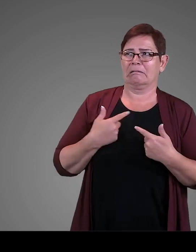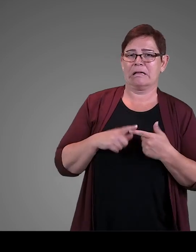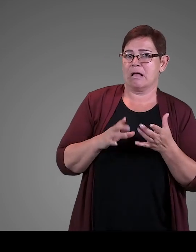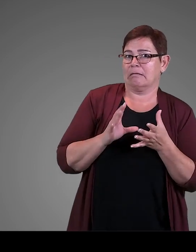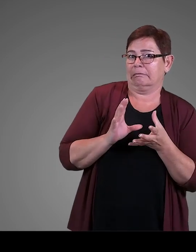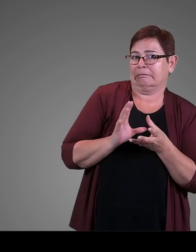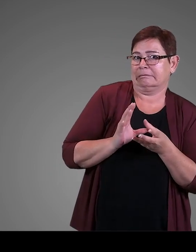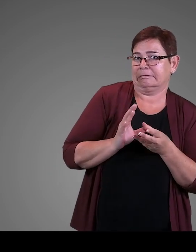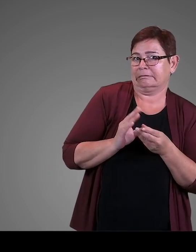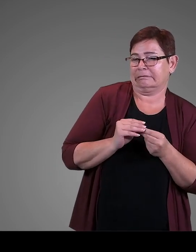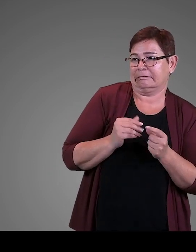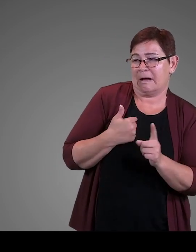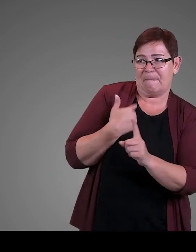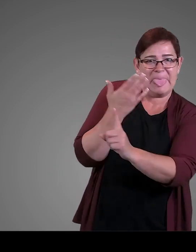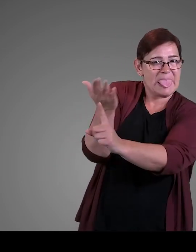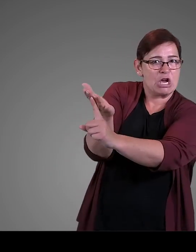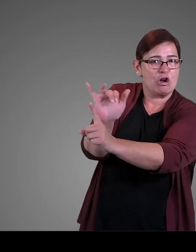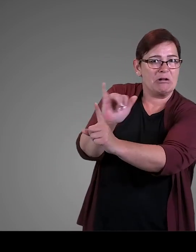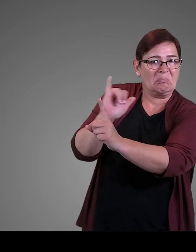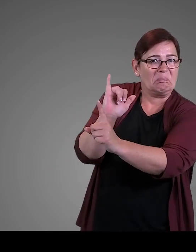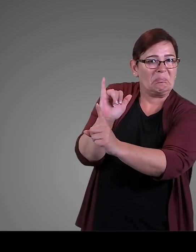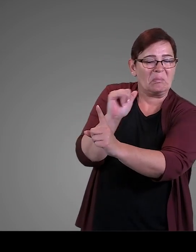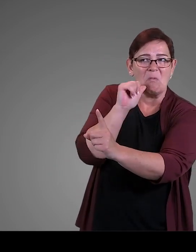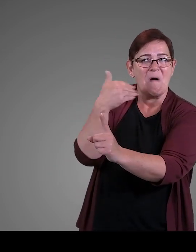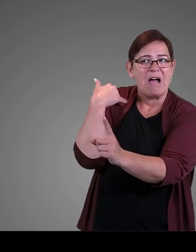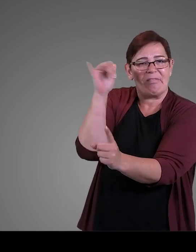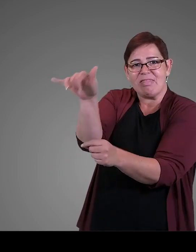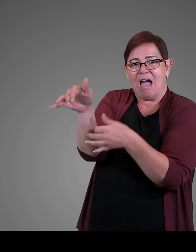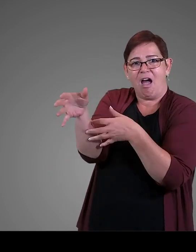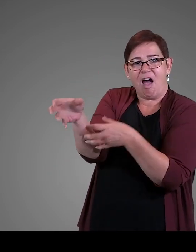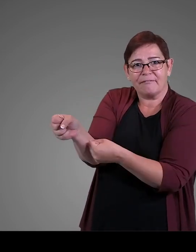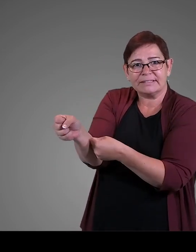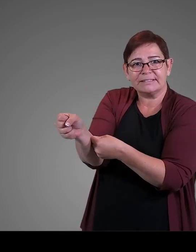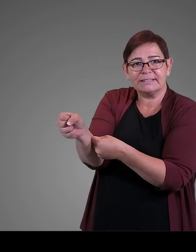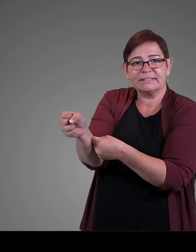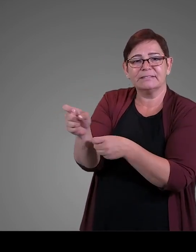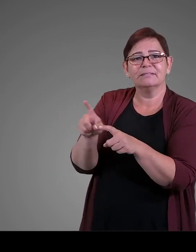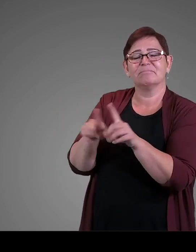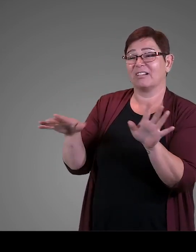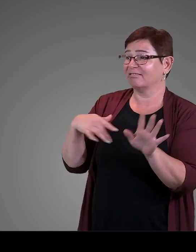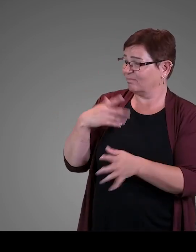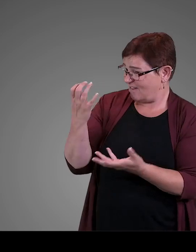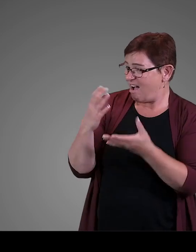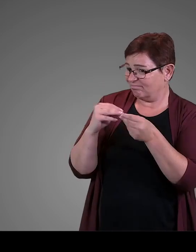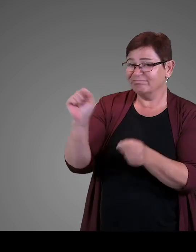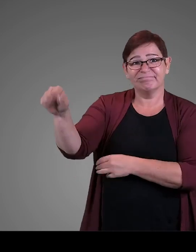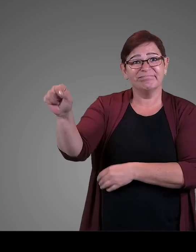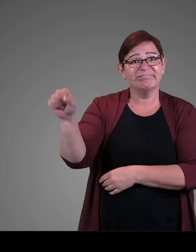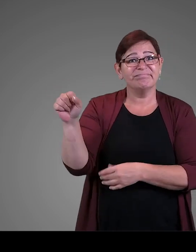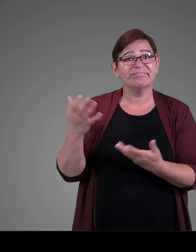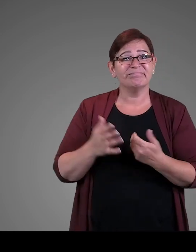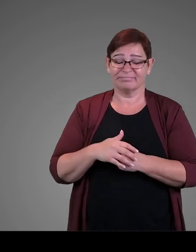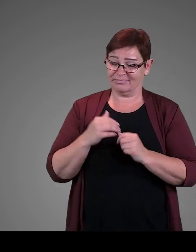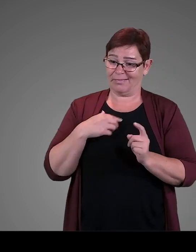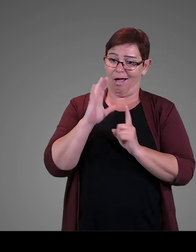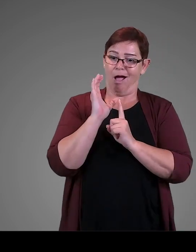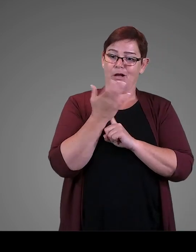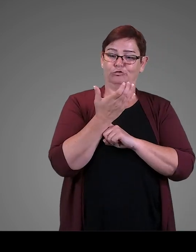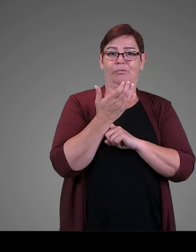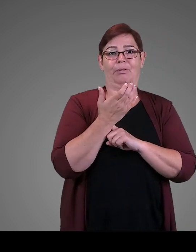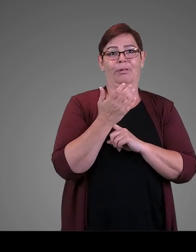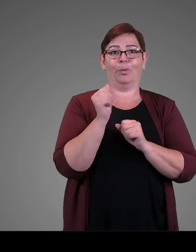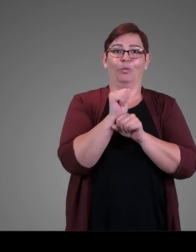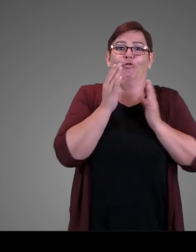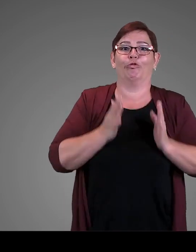faire. Bon, je peux pas dire que je suis encore là. Je n'ai pas cette confiance-là, mais je tends à dire